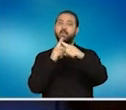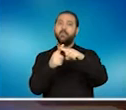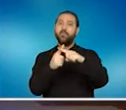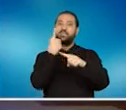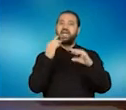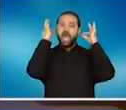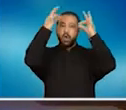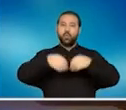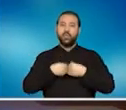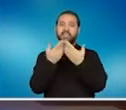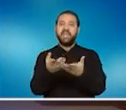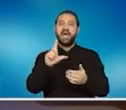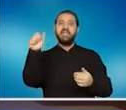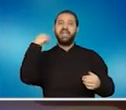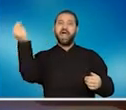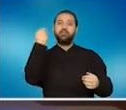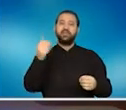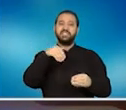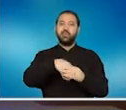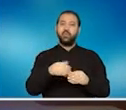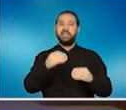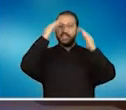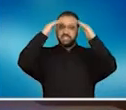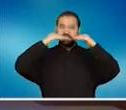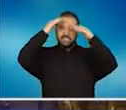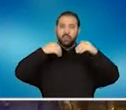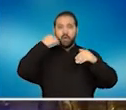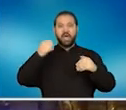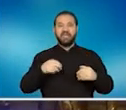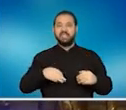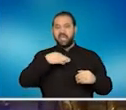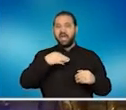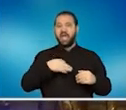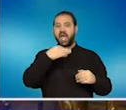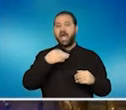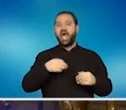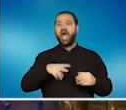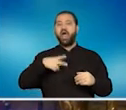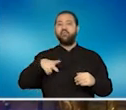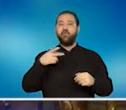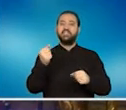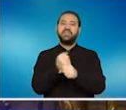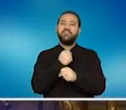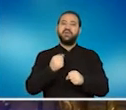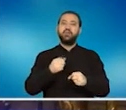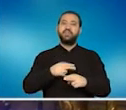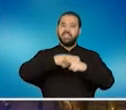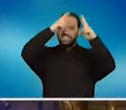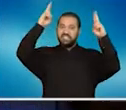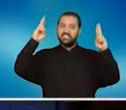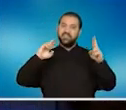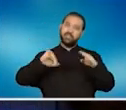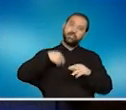Dumnezeu în data proclamării, în anul proclamării, în ziua proclamării, canonizării Sfântului. După ce Sfântul